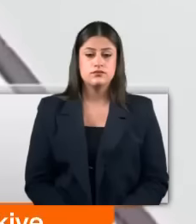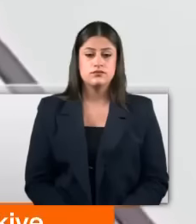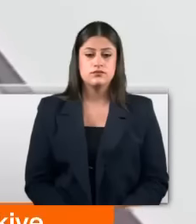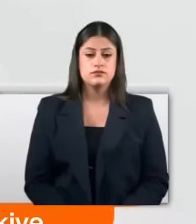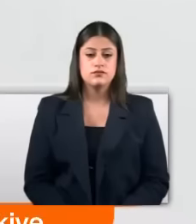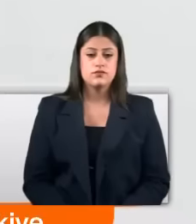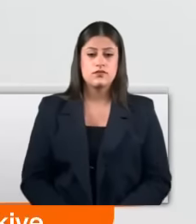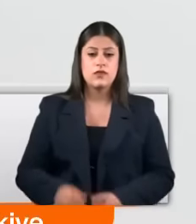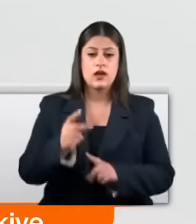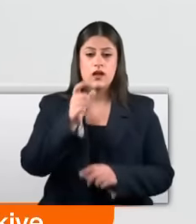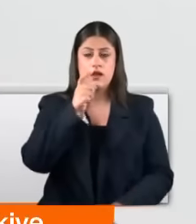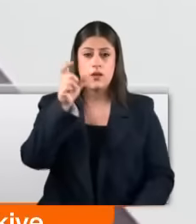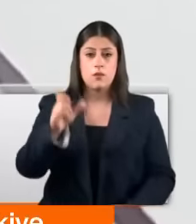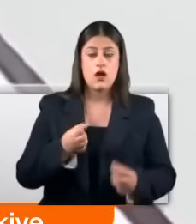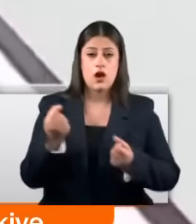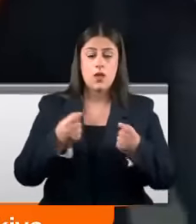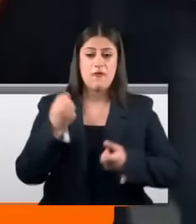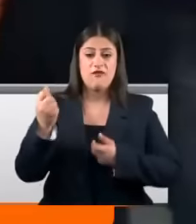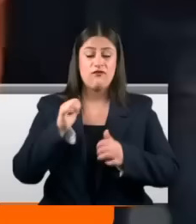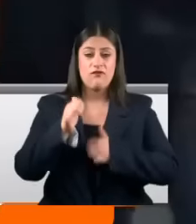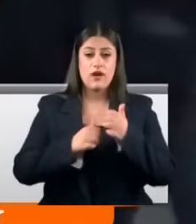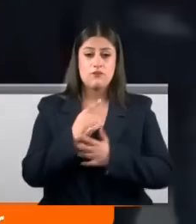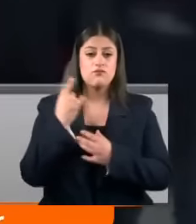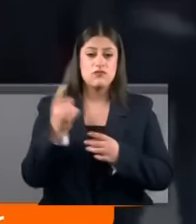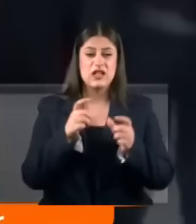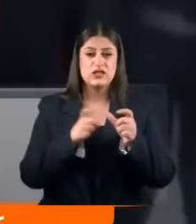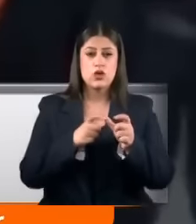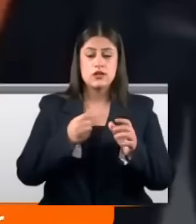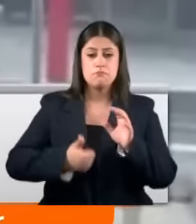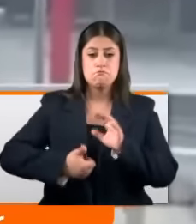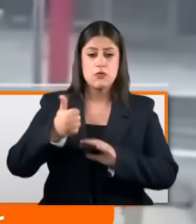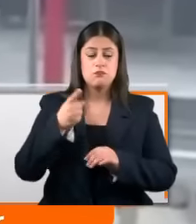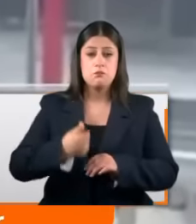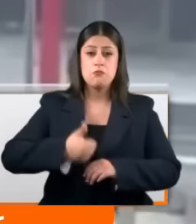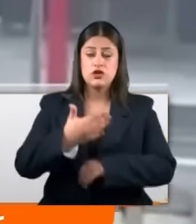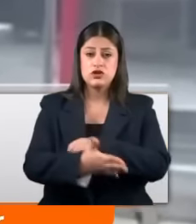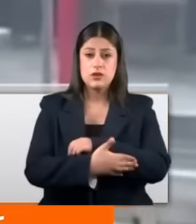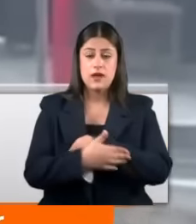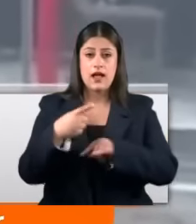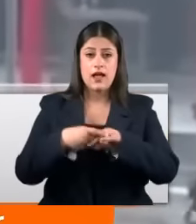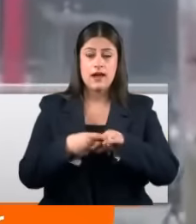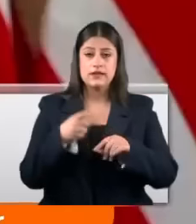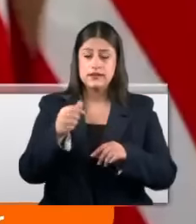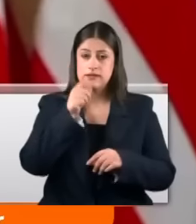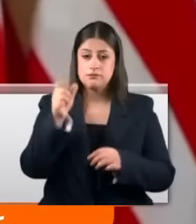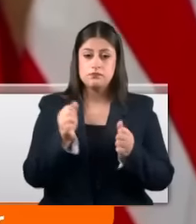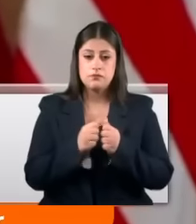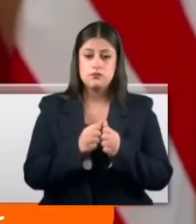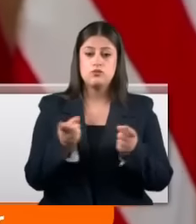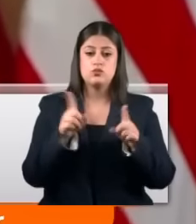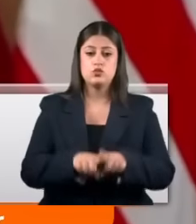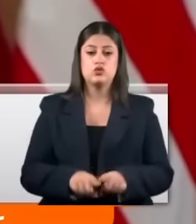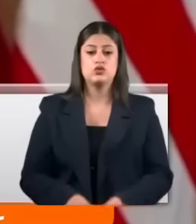Elon Musk'ın otomobil fabrikası gezdirdiği Siyonist başbakan, başkan yardımcısı Harris'le de bir araya geldi.